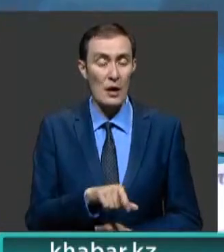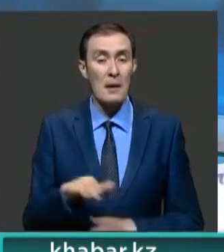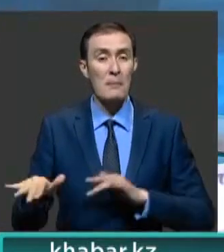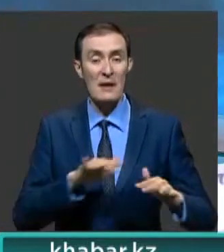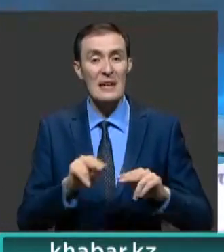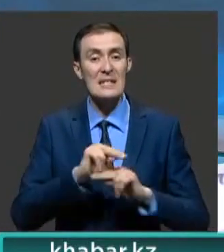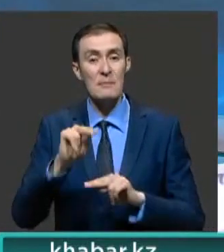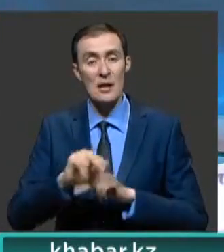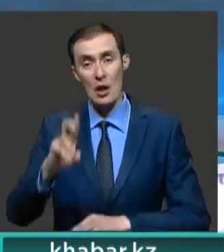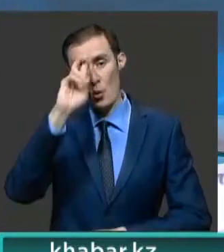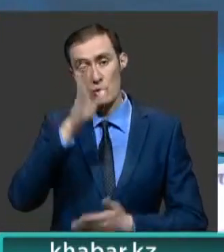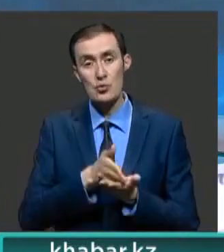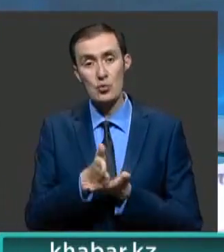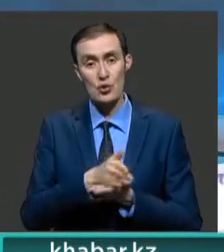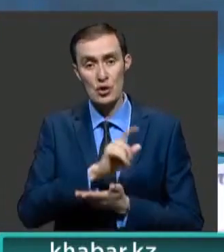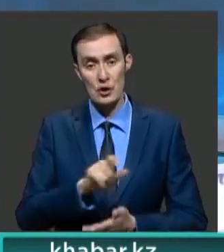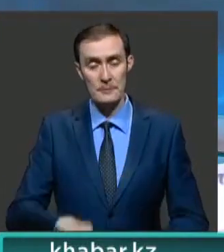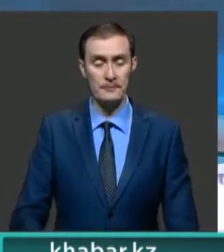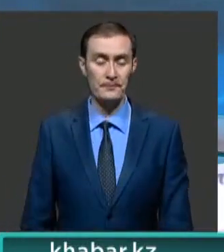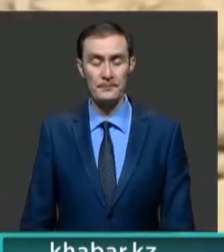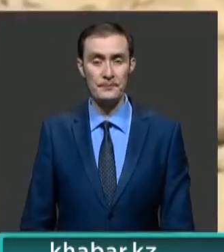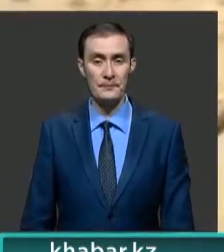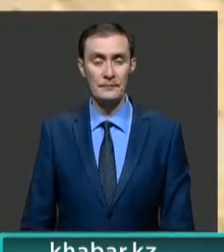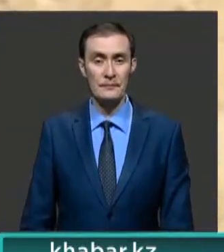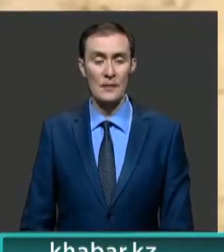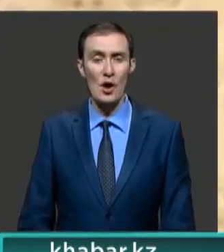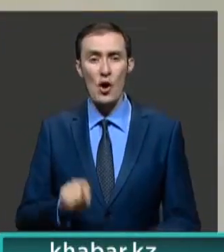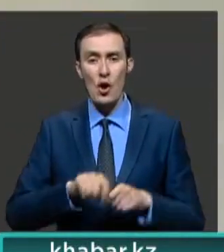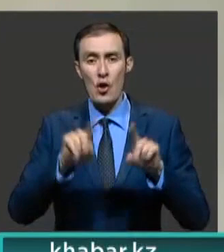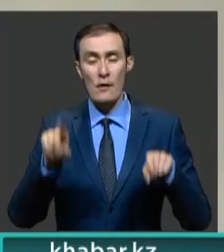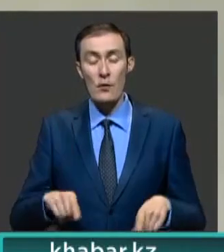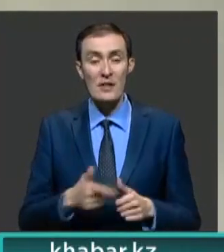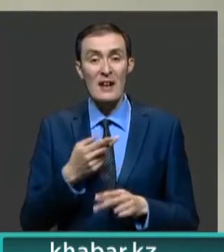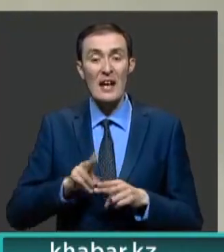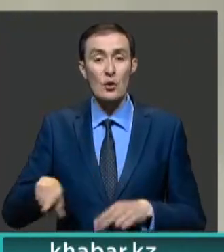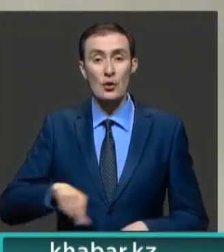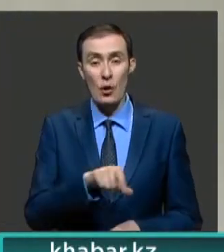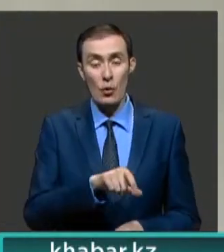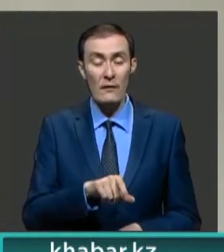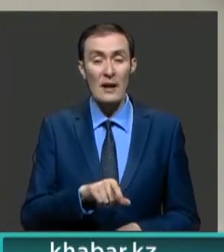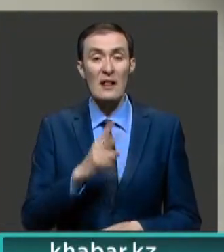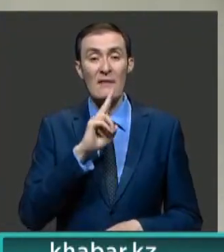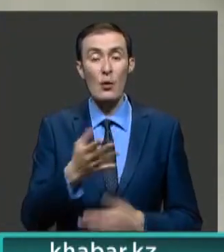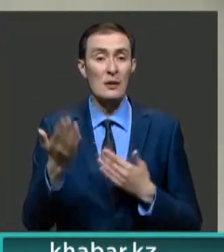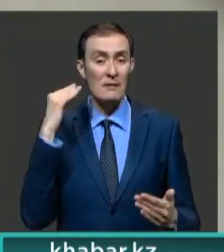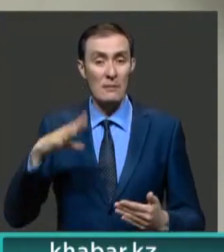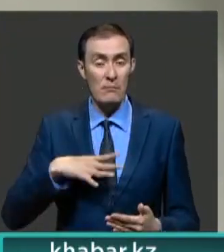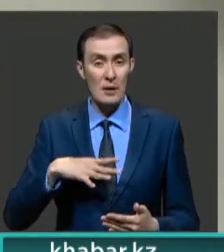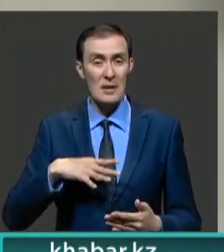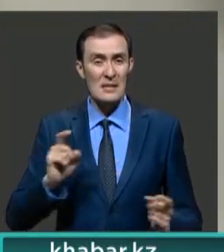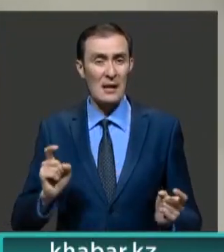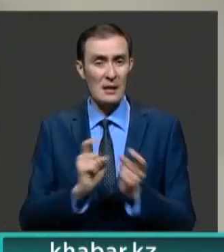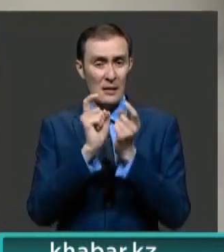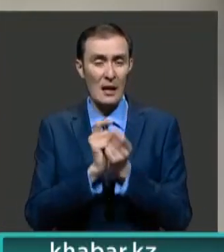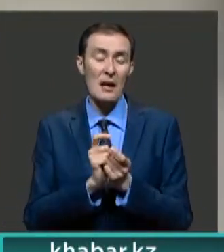провели семинар для госслужащих. Персидский ковер. Так в народе прозвали эту дорогу села Баенды. 2 года назад случился громкий